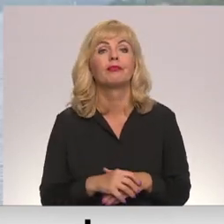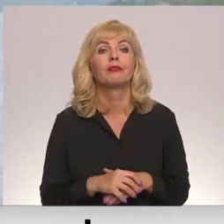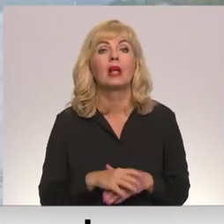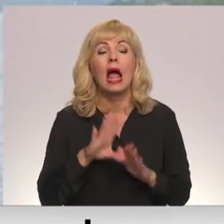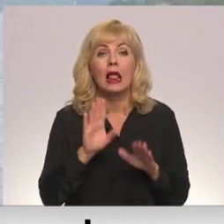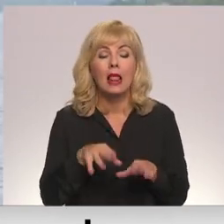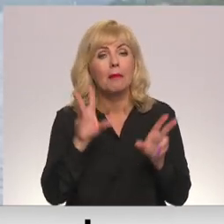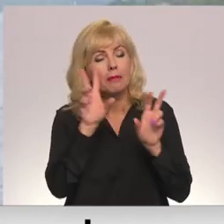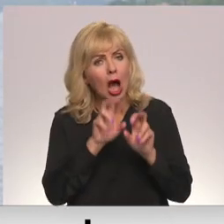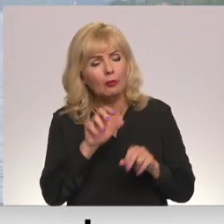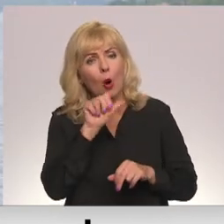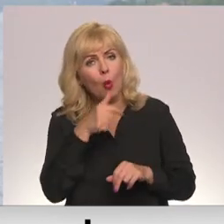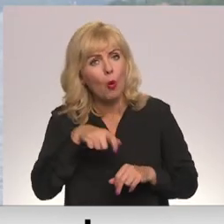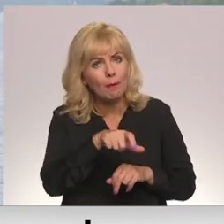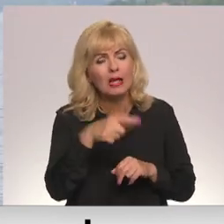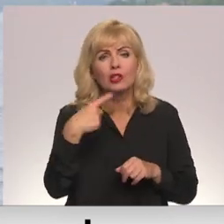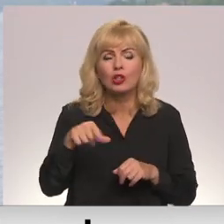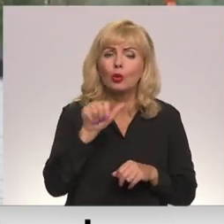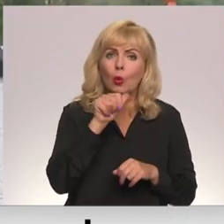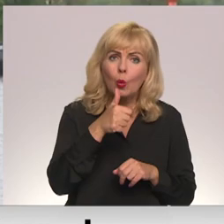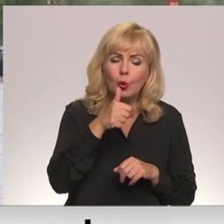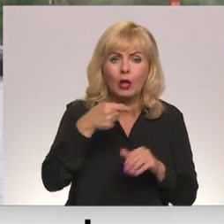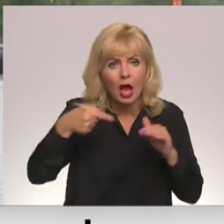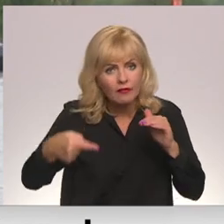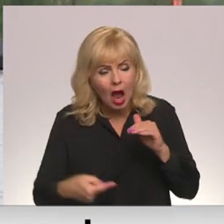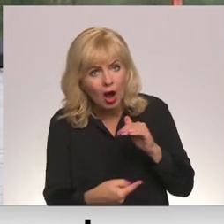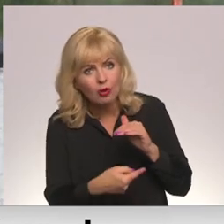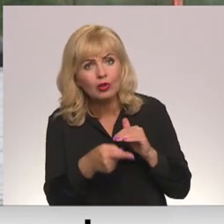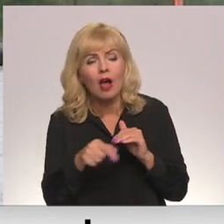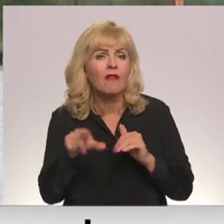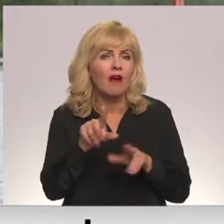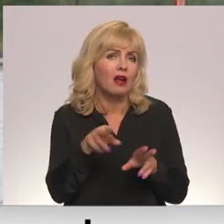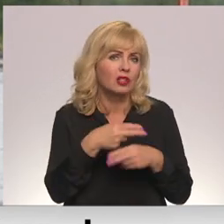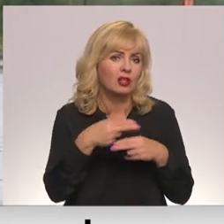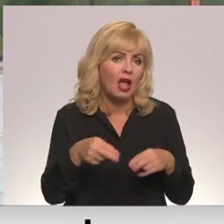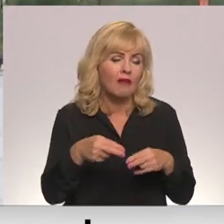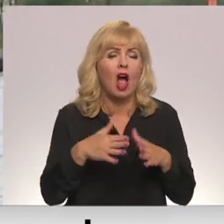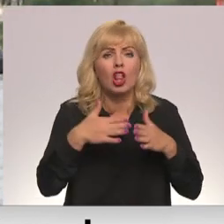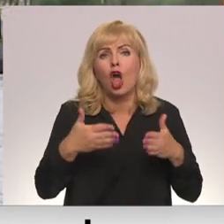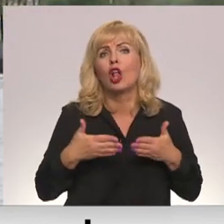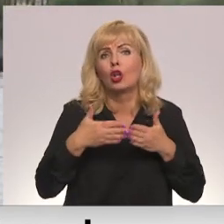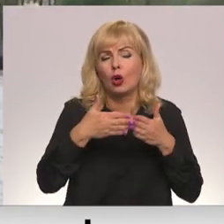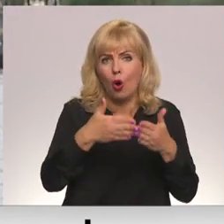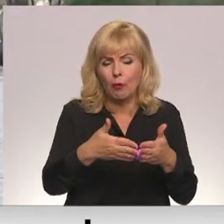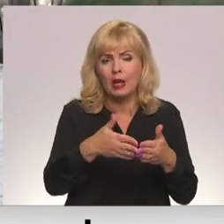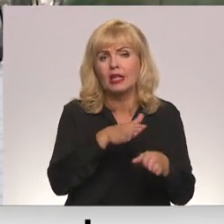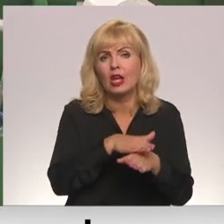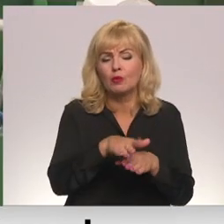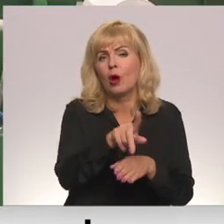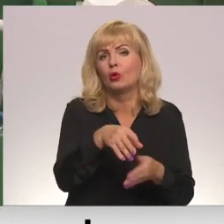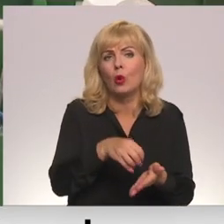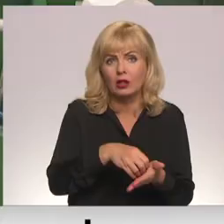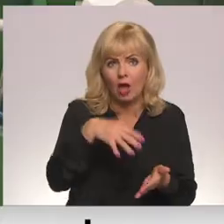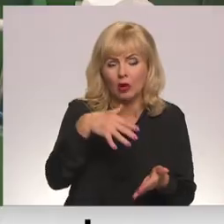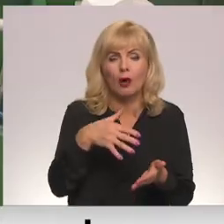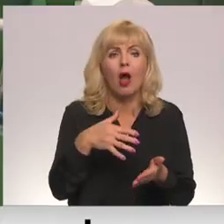Lai izmērītu upes vai kādas citas ūdens tilpes gultni un reljefu, vairs nav nepieciešama lieli kuģi, kura eksploatācija ir ne tikai dārga, bet